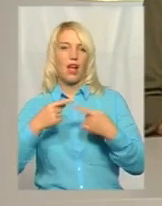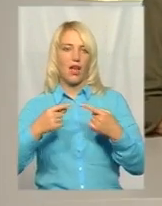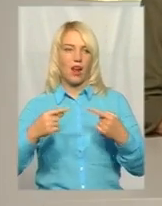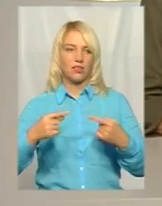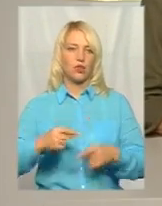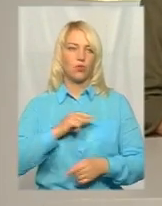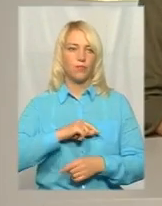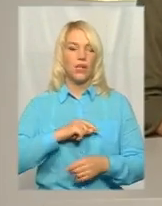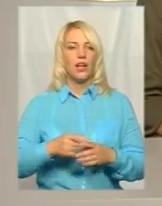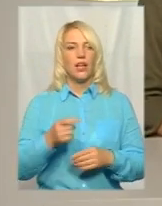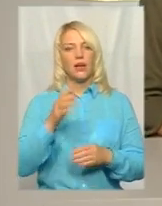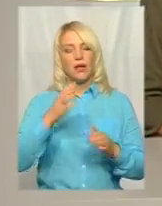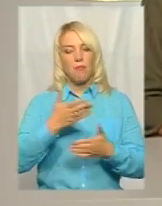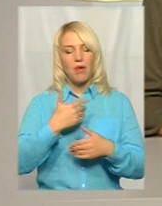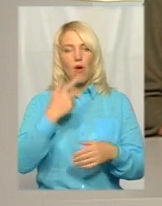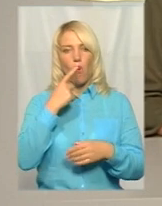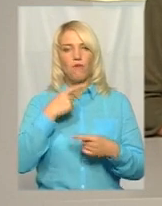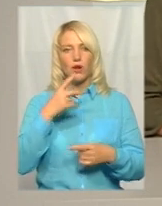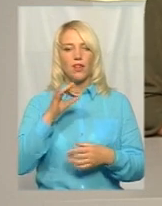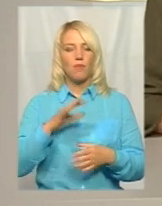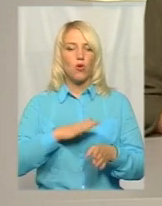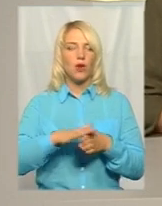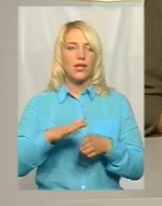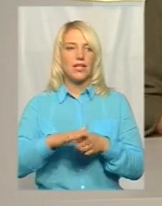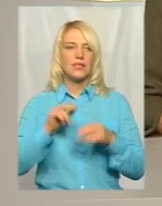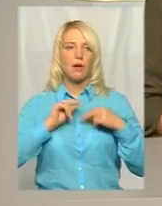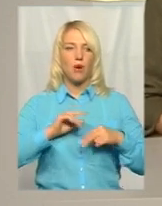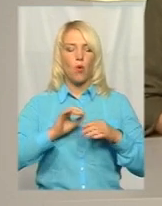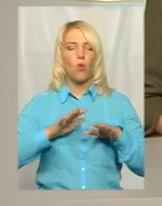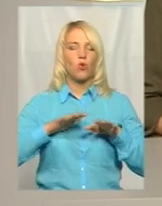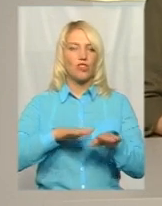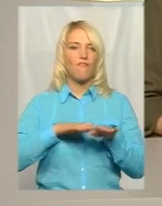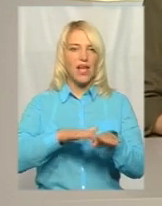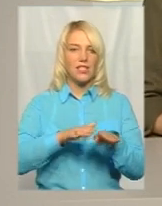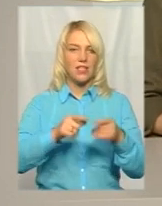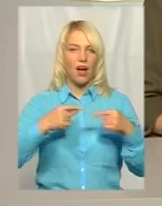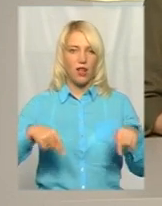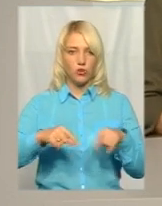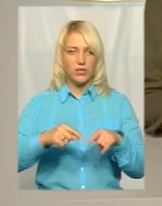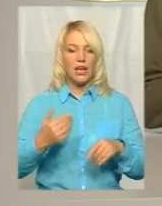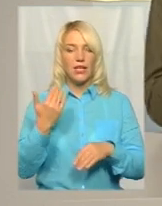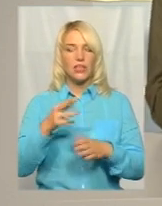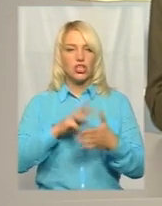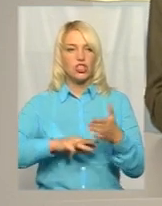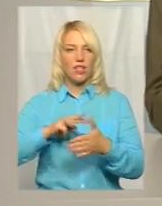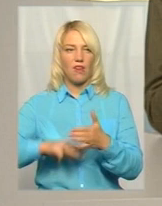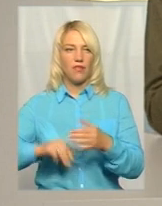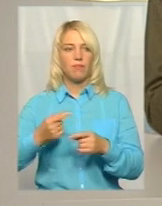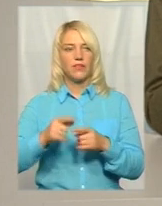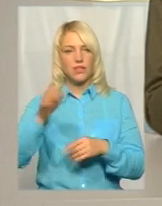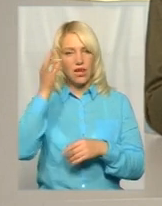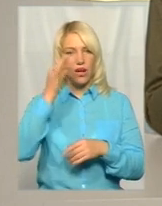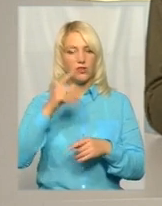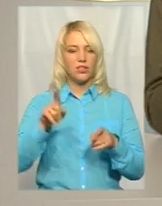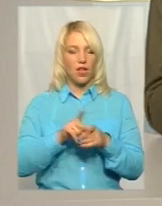9 вересня, отамі днями, говорили про легалізацію праці у швейній галузі. Її штрафами, і ви про це згадували,